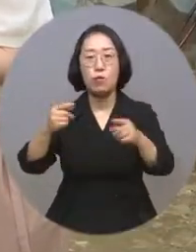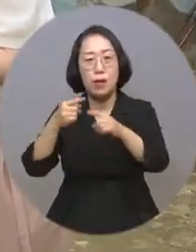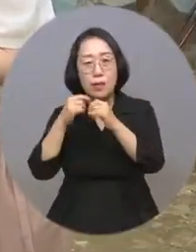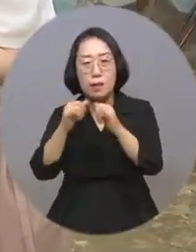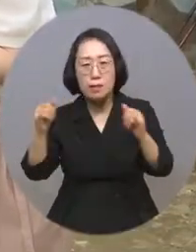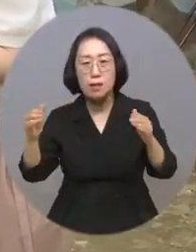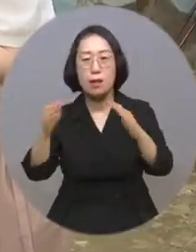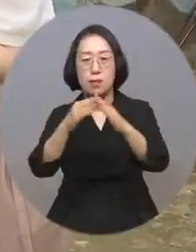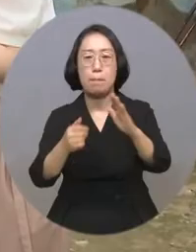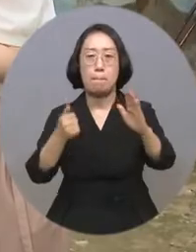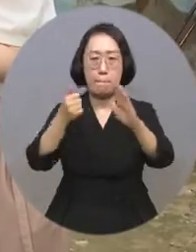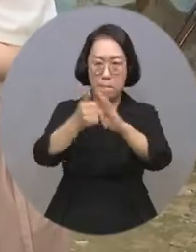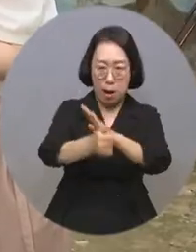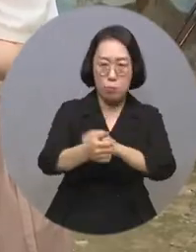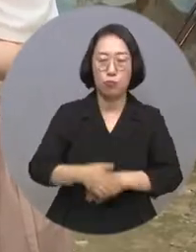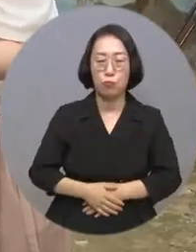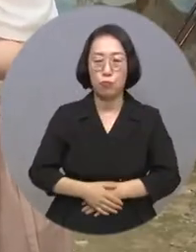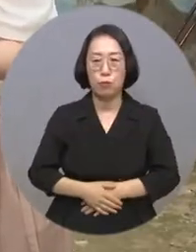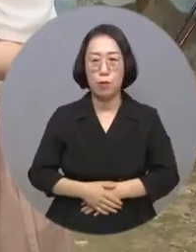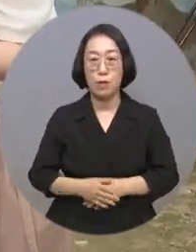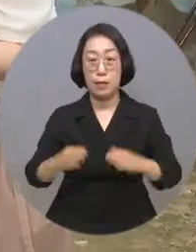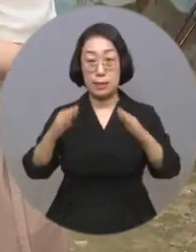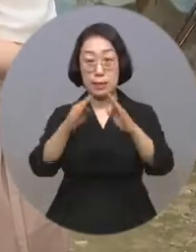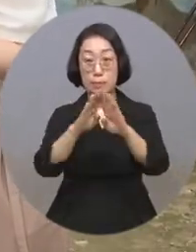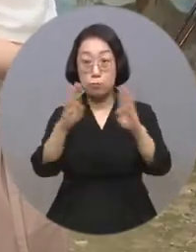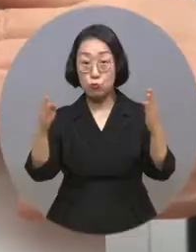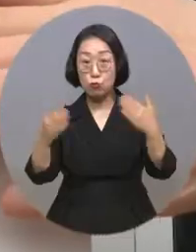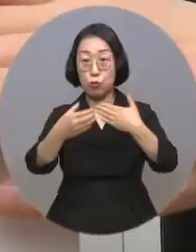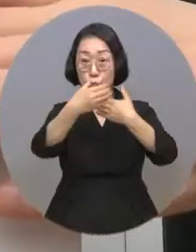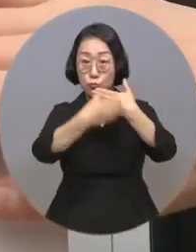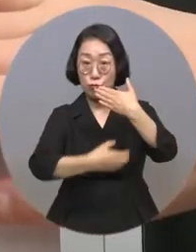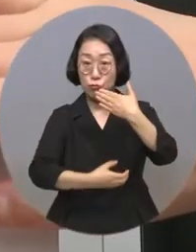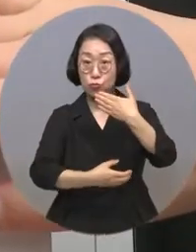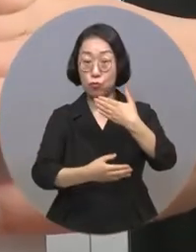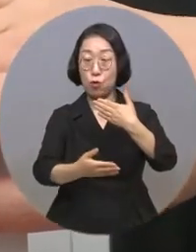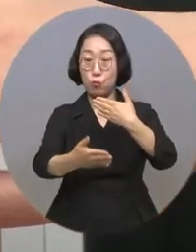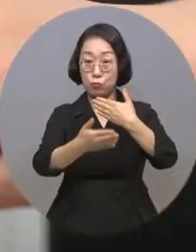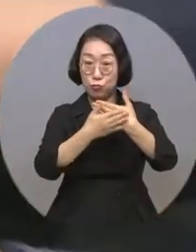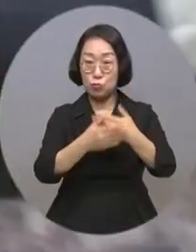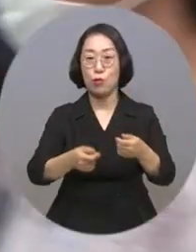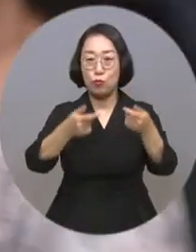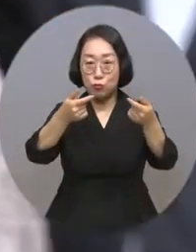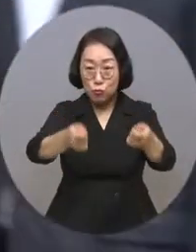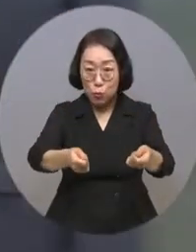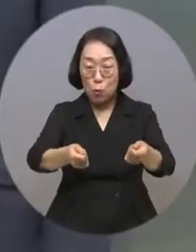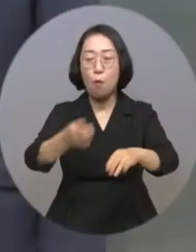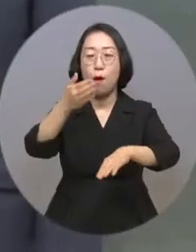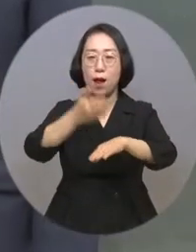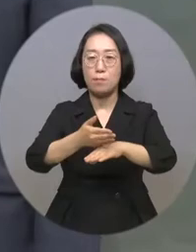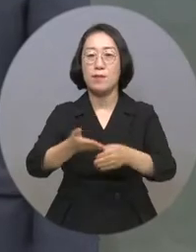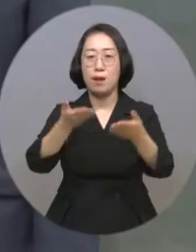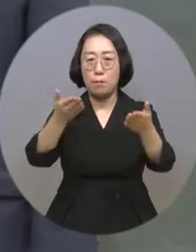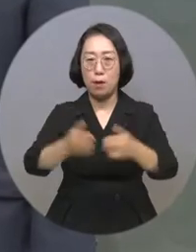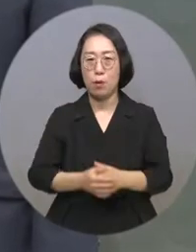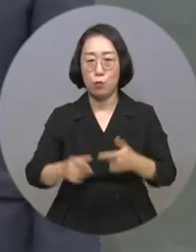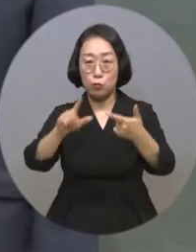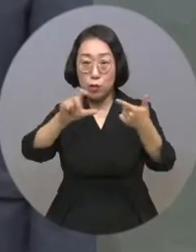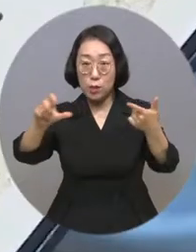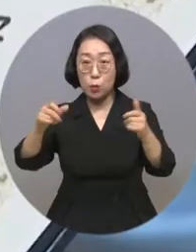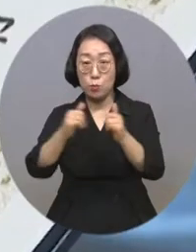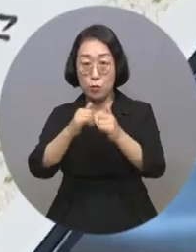방문해 국가유공자의 집 명패를 부착하고 감사의 인사를 전했으며 또한 6.25 전쟁